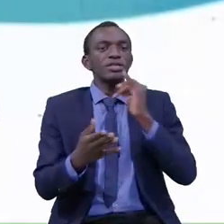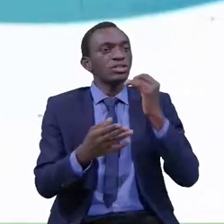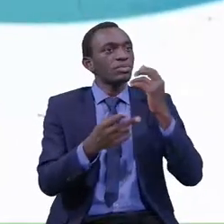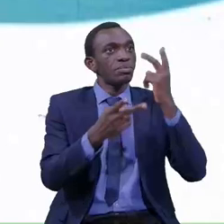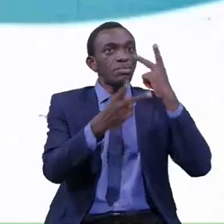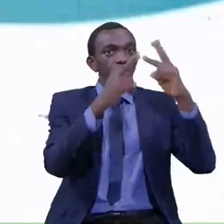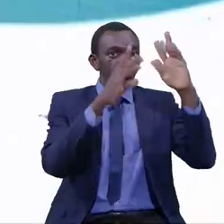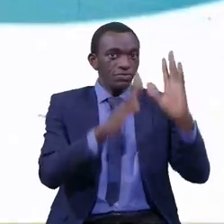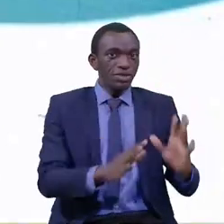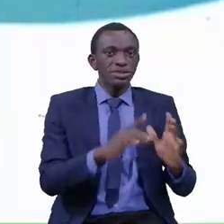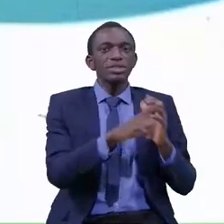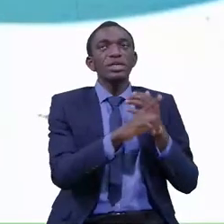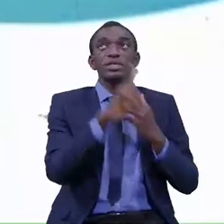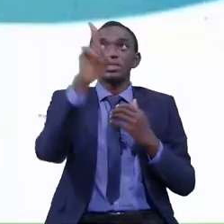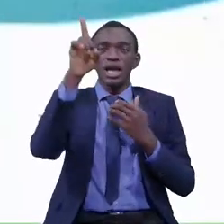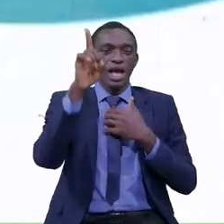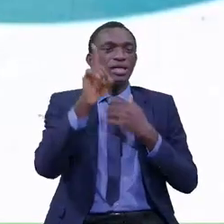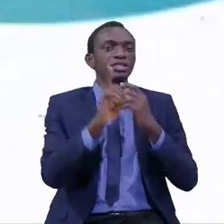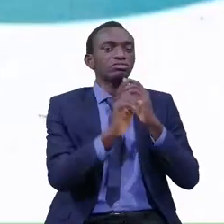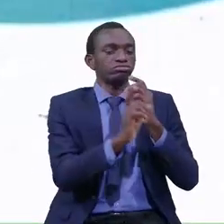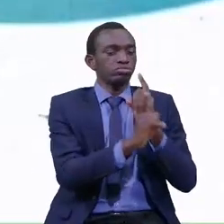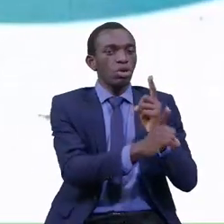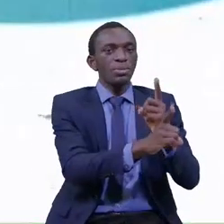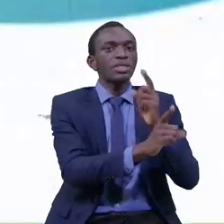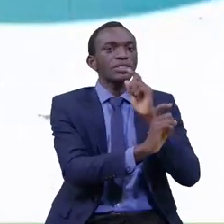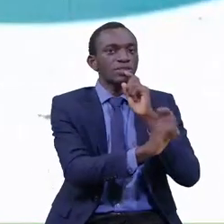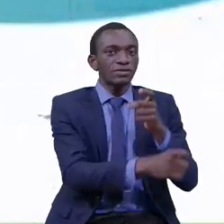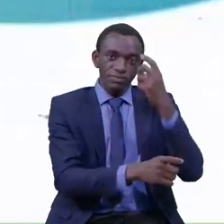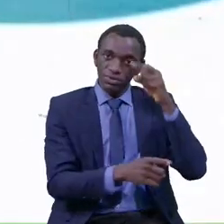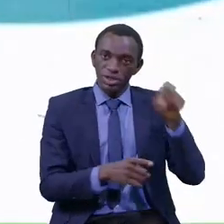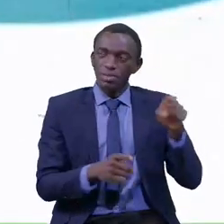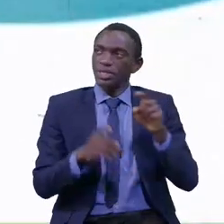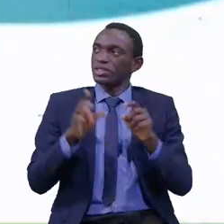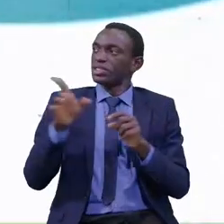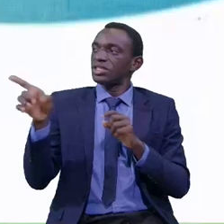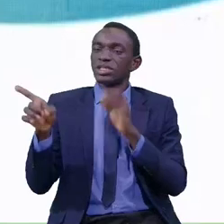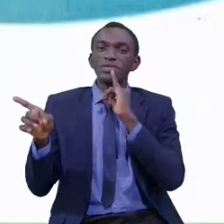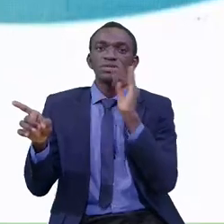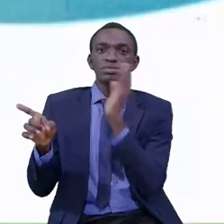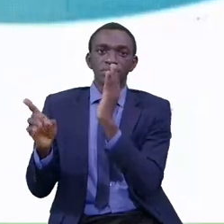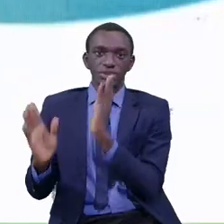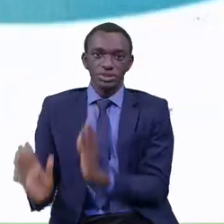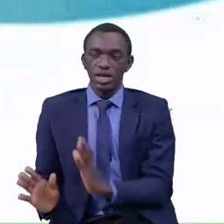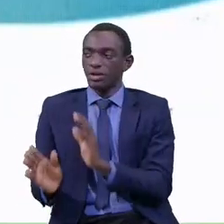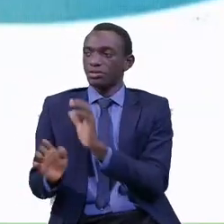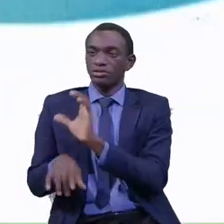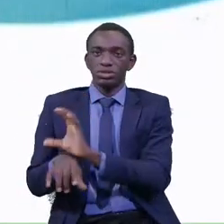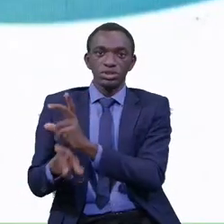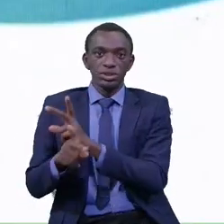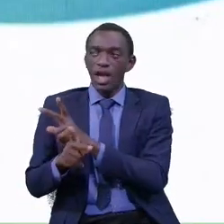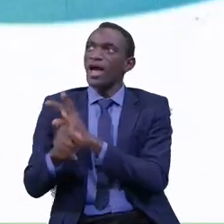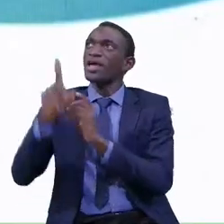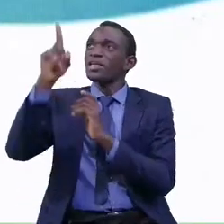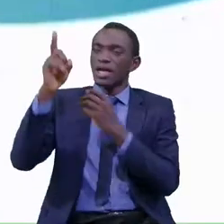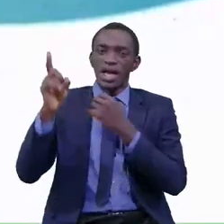est un évangéliste. Il a le don approprié. Il y a un pasteur, un berger. Il a un don approprié. Il y a un enseignant.